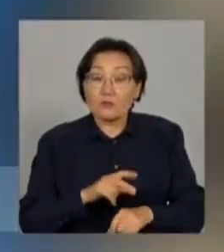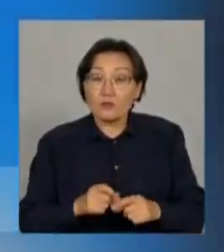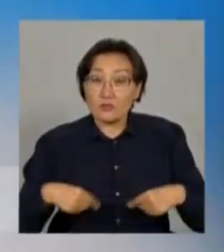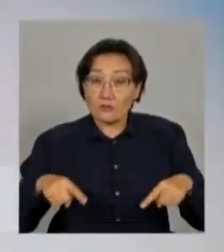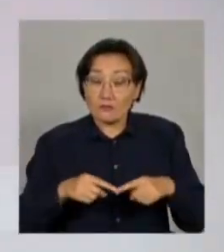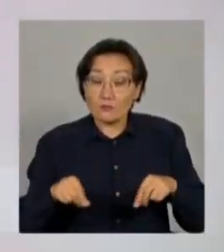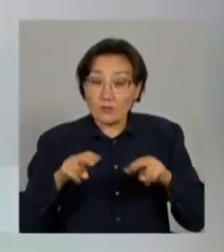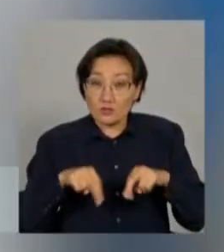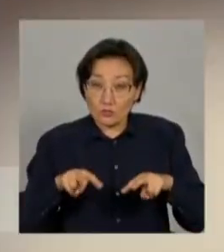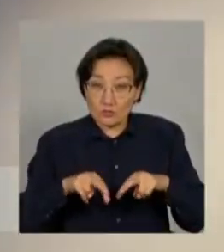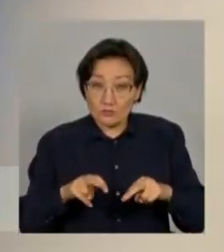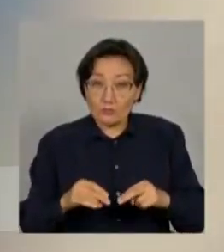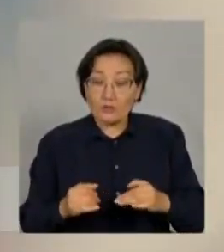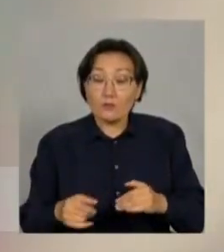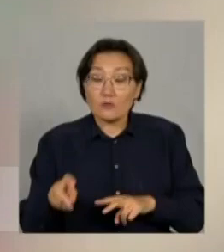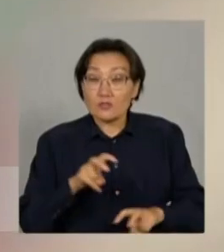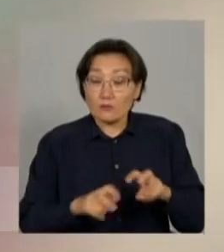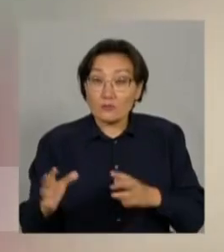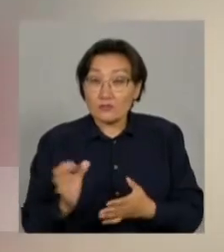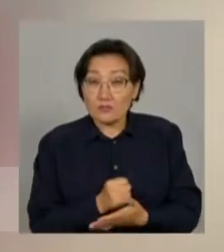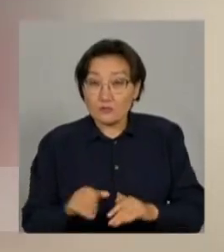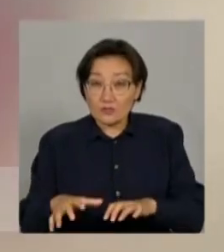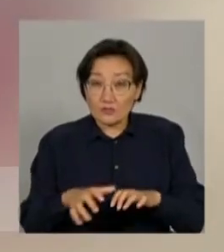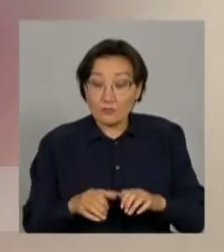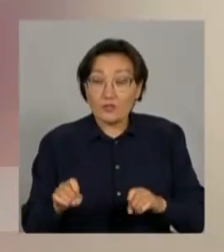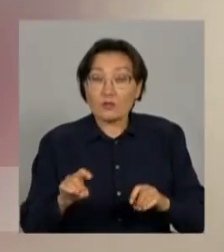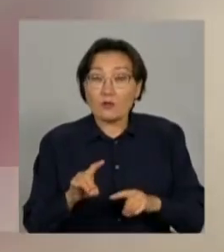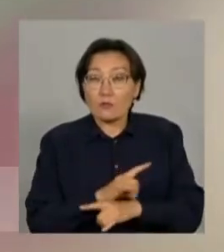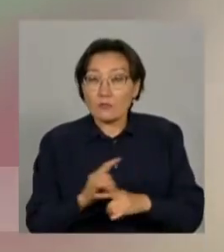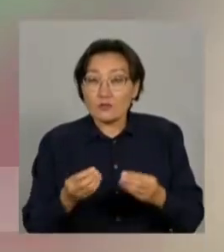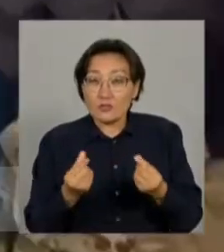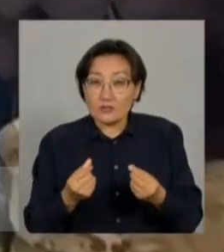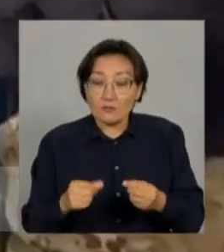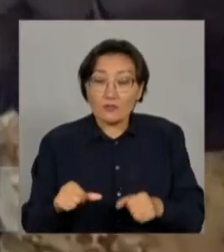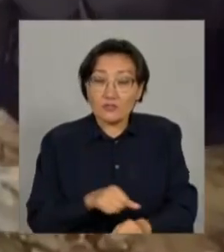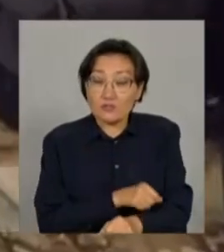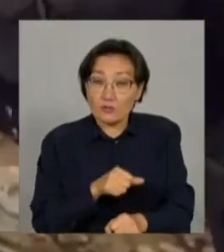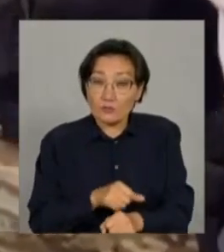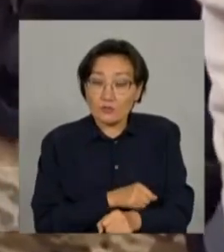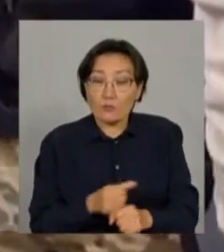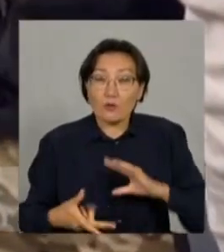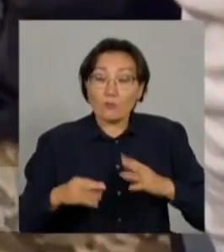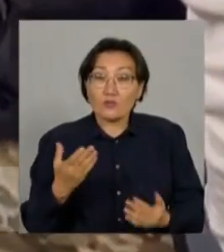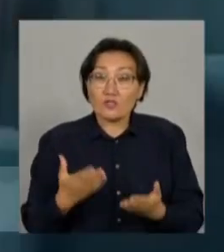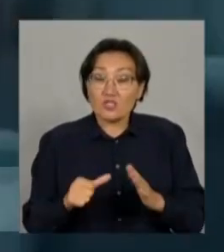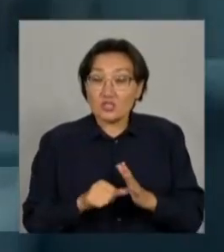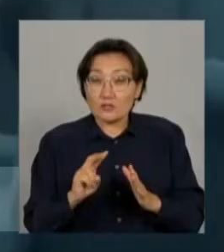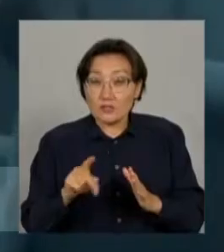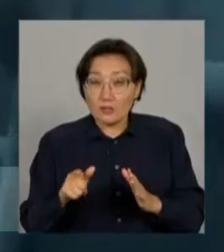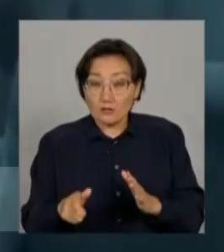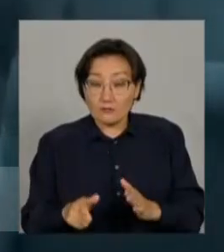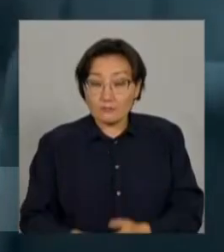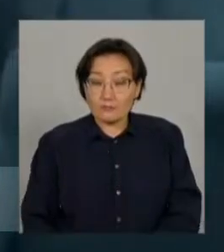агентства по финмониторингу. В ходе обысков обнаружены и изъяты поддельные купюры, а также наркотические средства общим весом 6